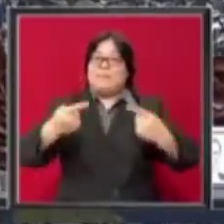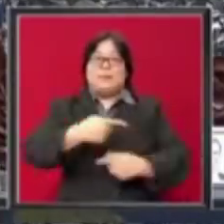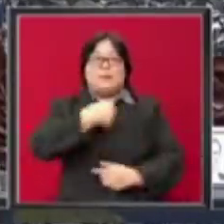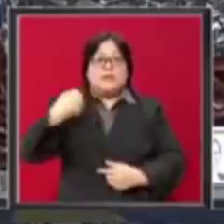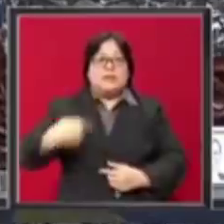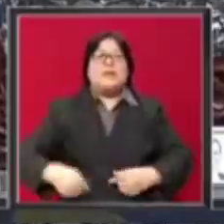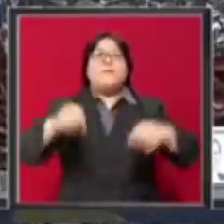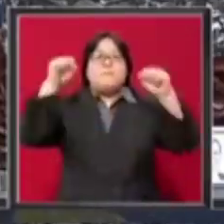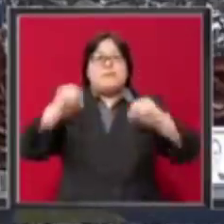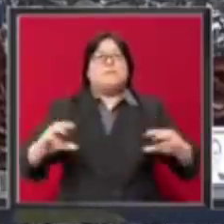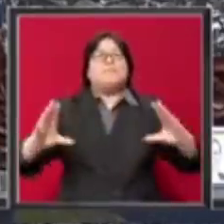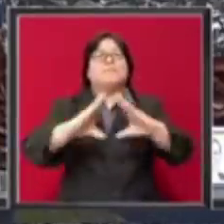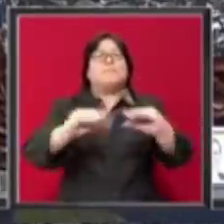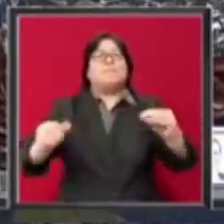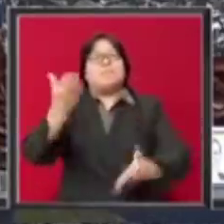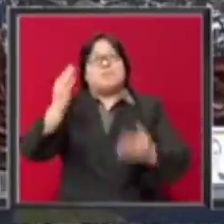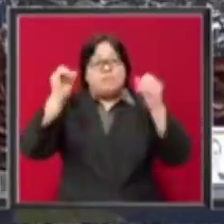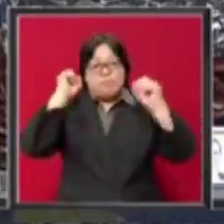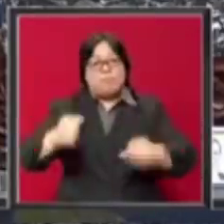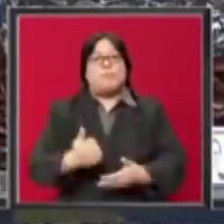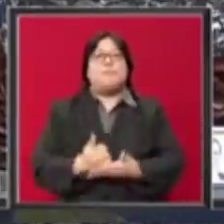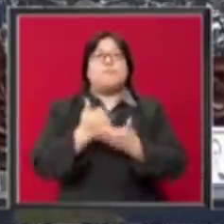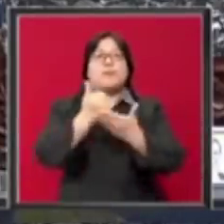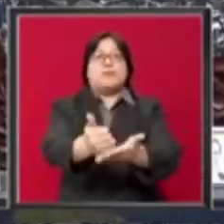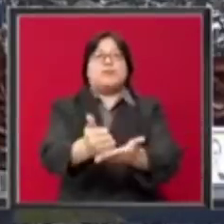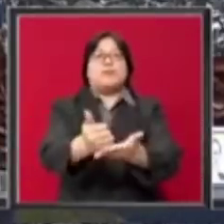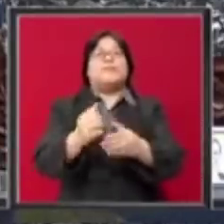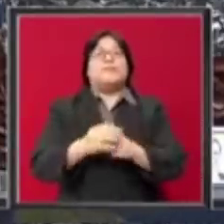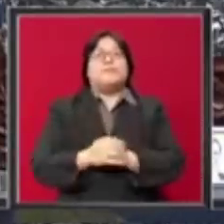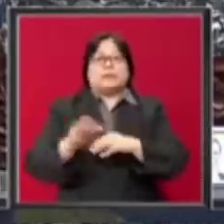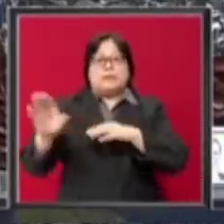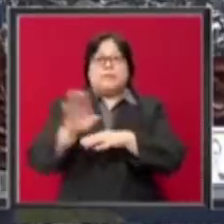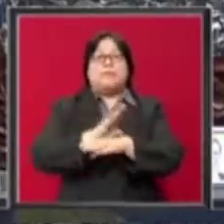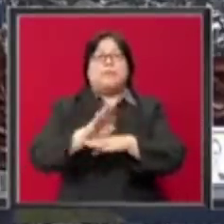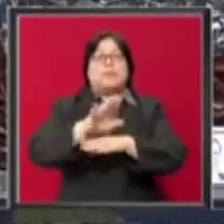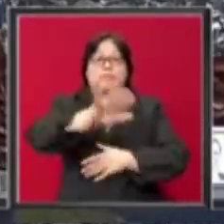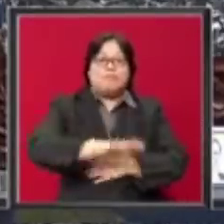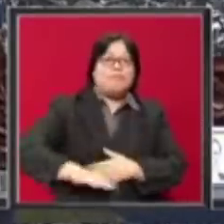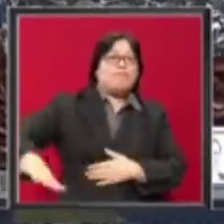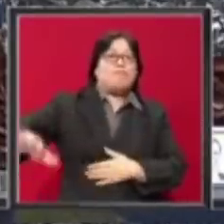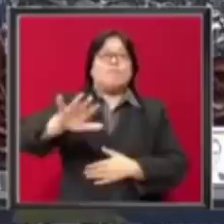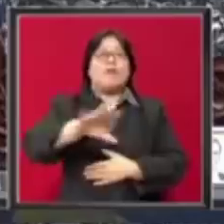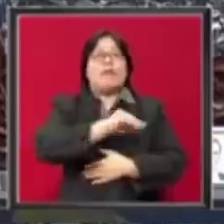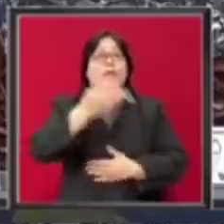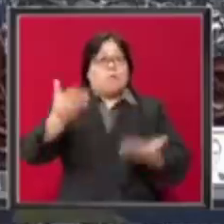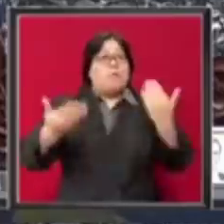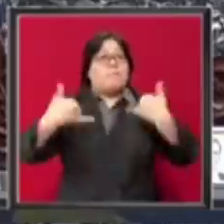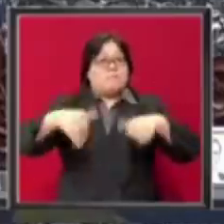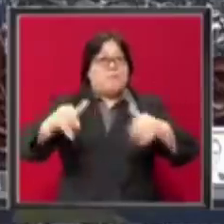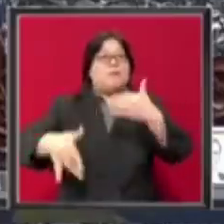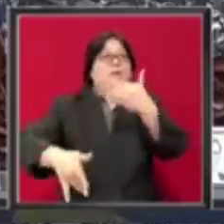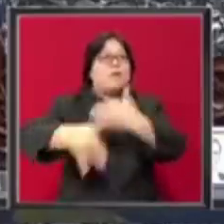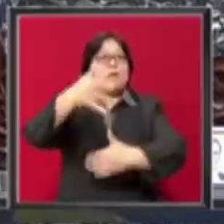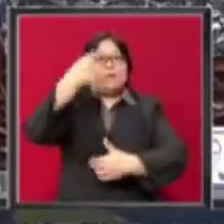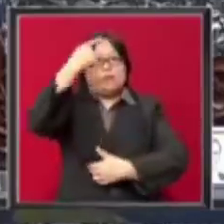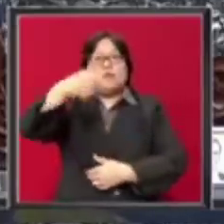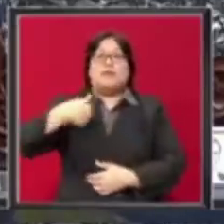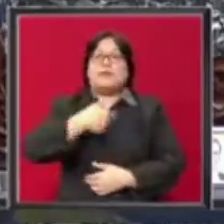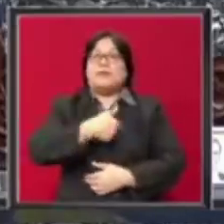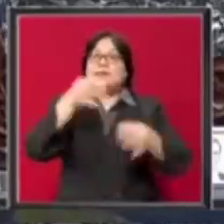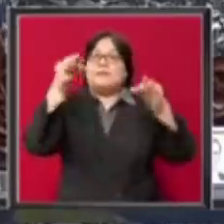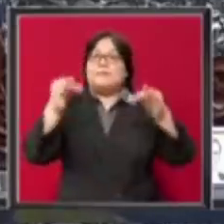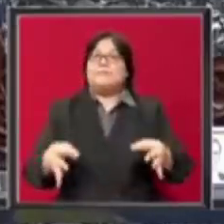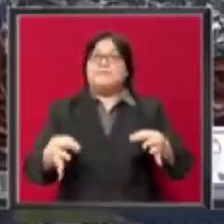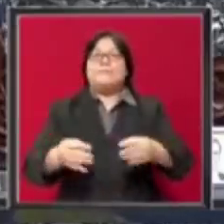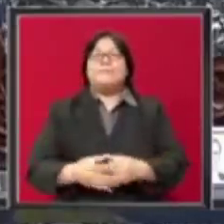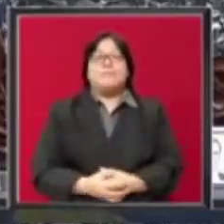dapat dilaraikan dan mungkin akan membantu perdagangan serantau. Tapi ini enggak terlalu awal untuk kita